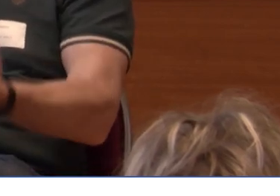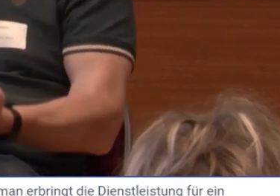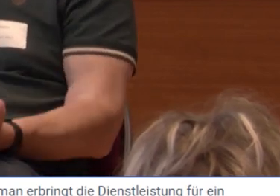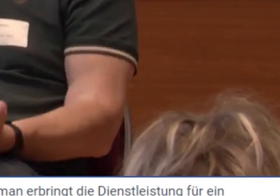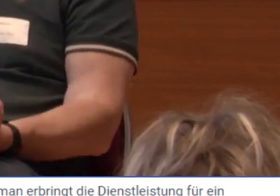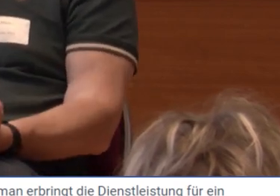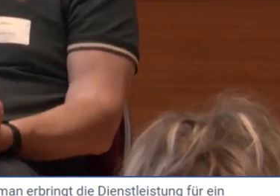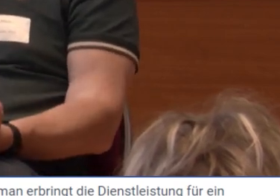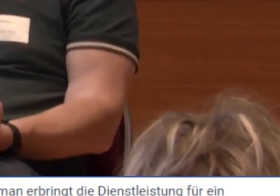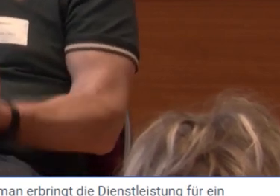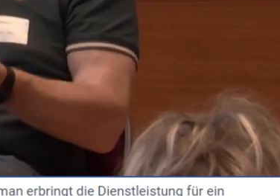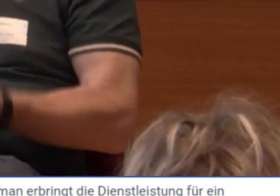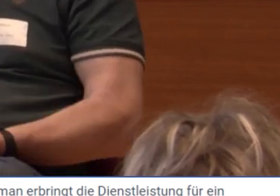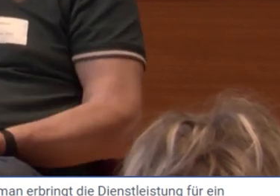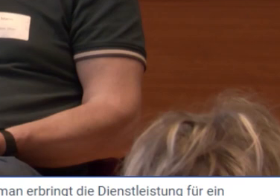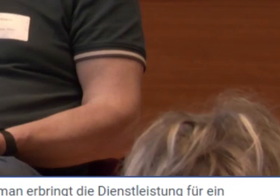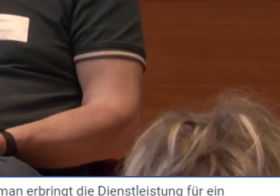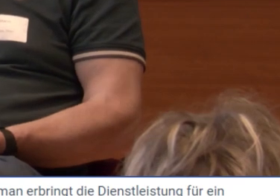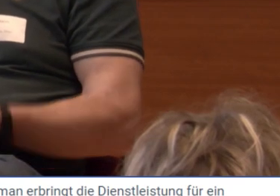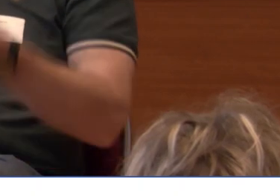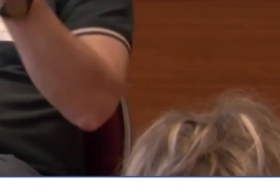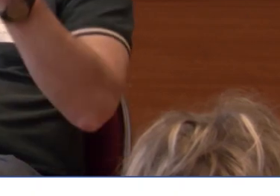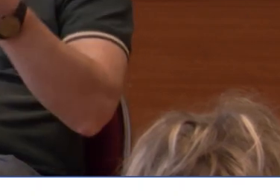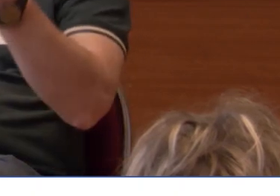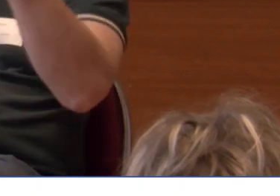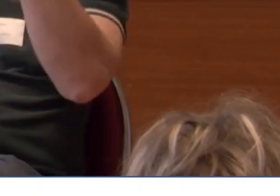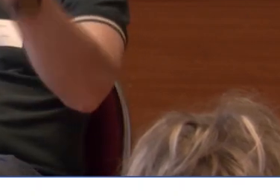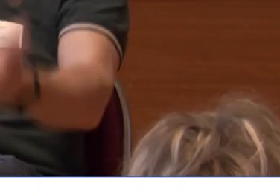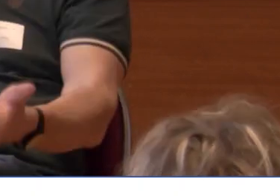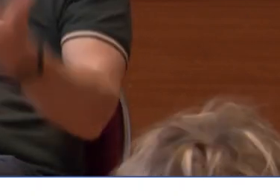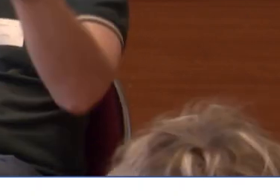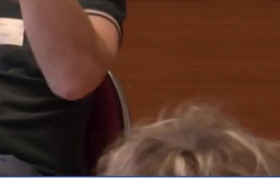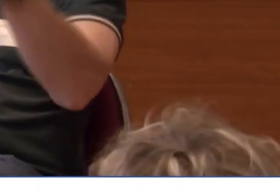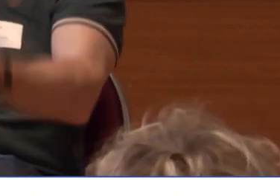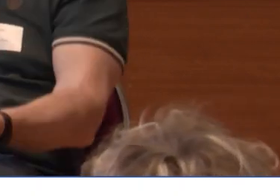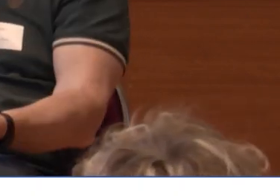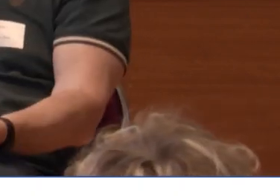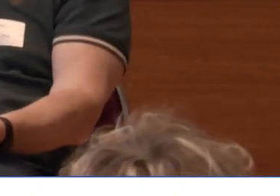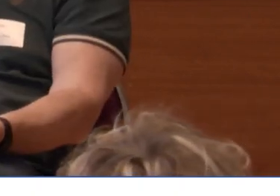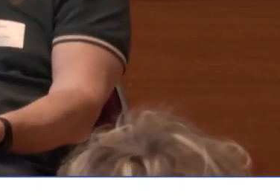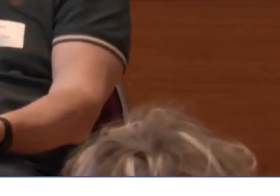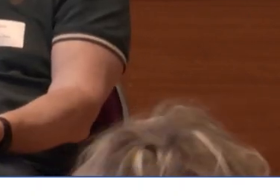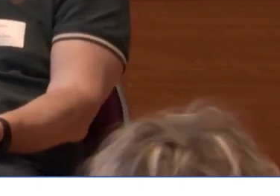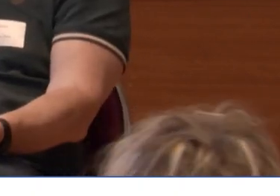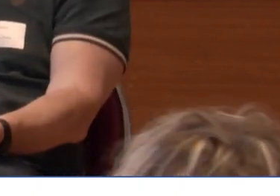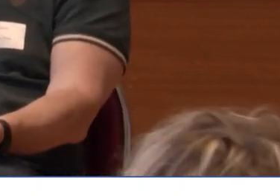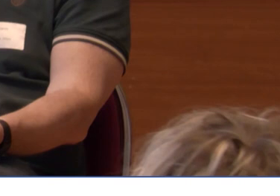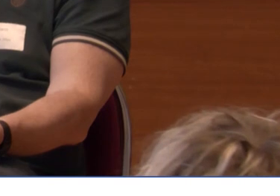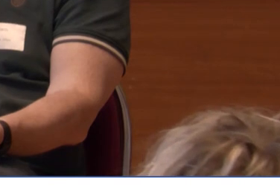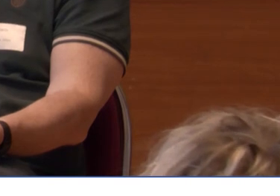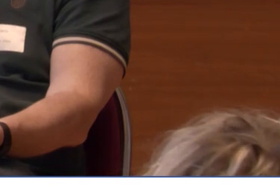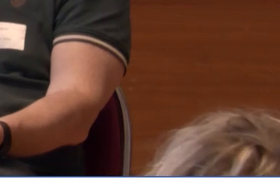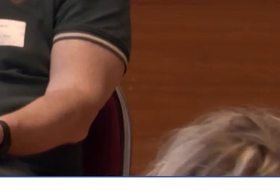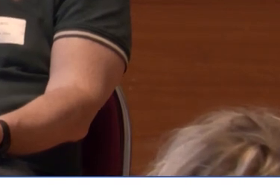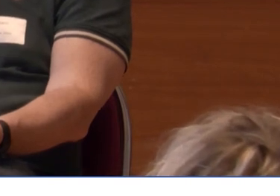wenn ein Träger sagt wir machen das und kombiniert einfacher und qualifizierte Assistenz Leistung in dem